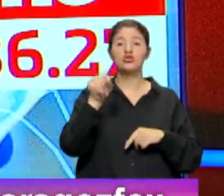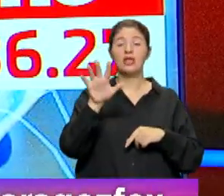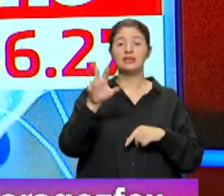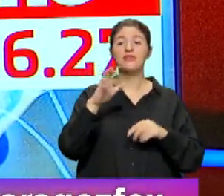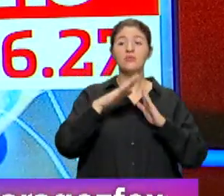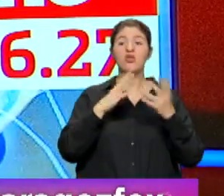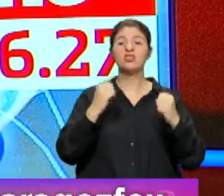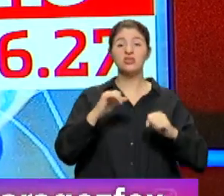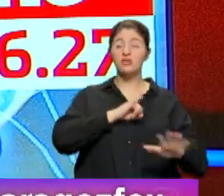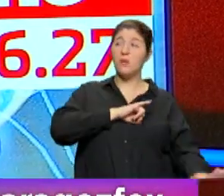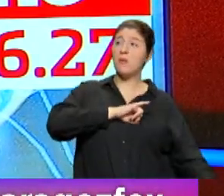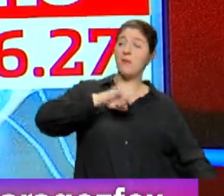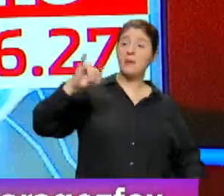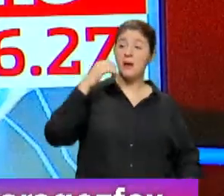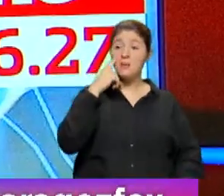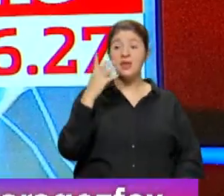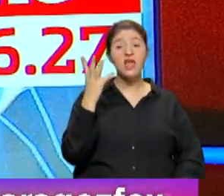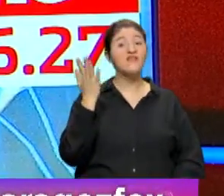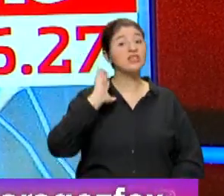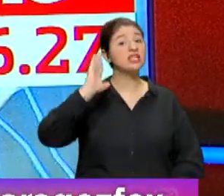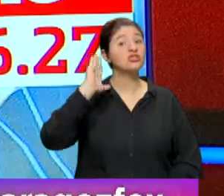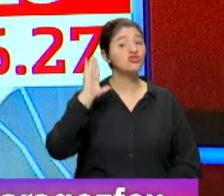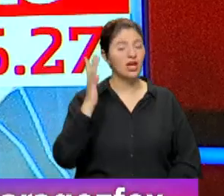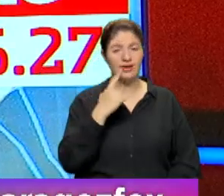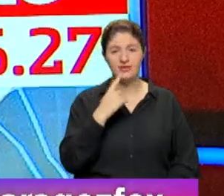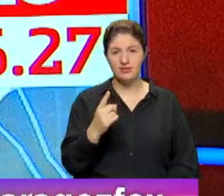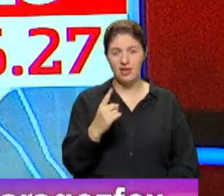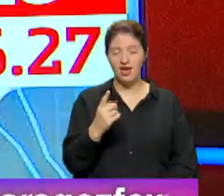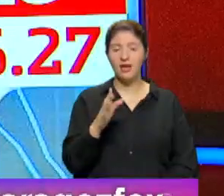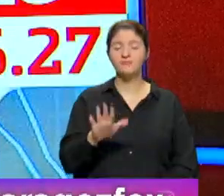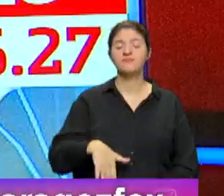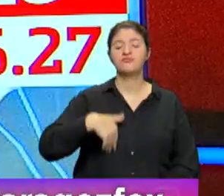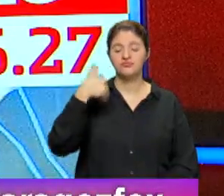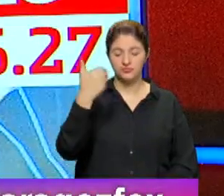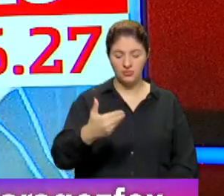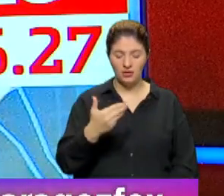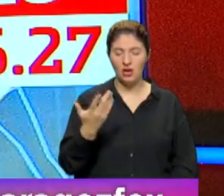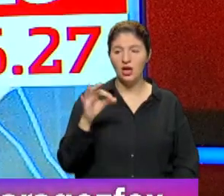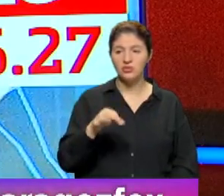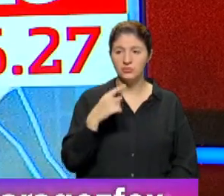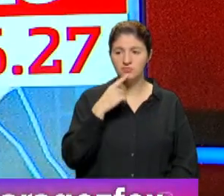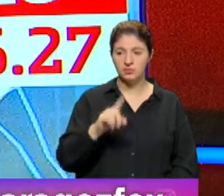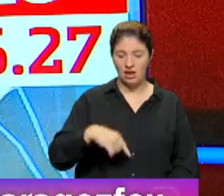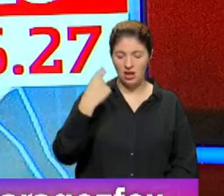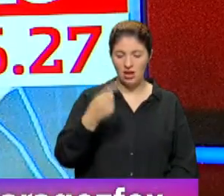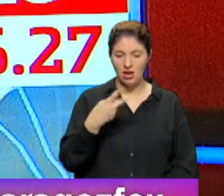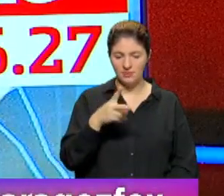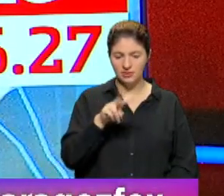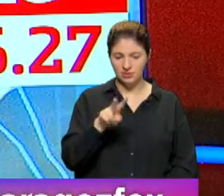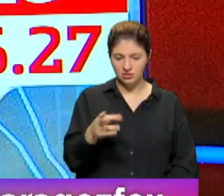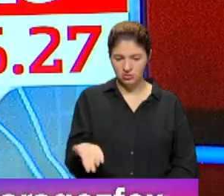muhalefetten çok sert eleştiriler geliyordu bakın daha fazla ilerleyecek diye Sonra E şimdi sene